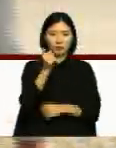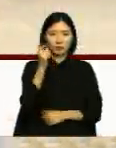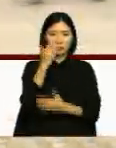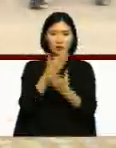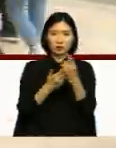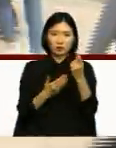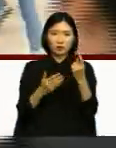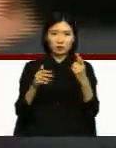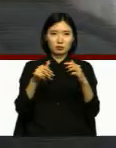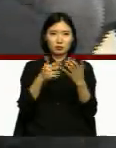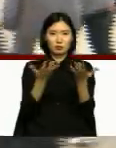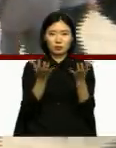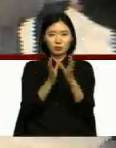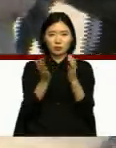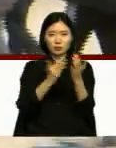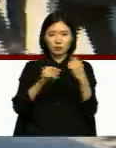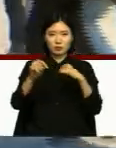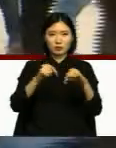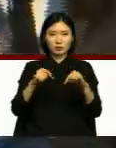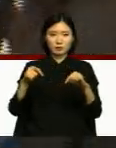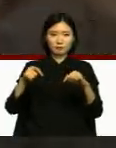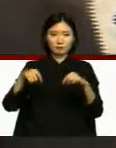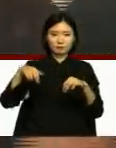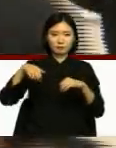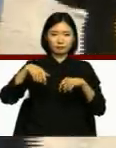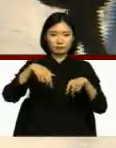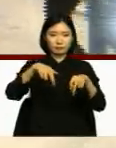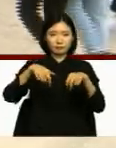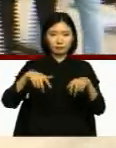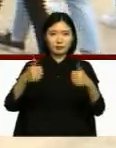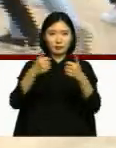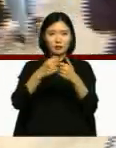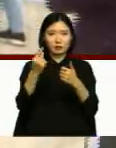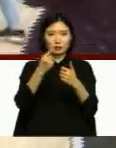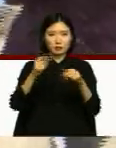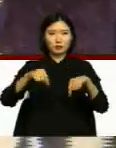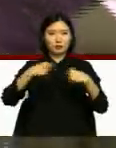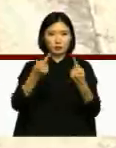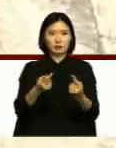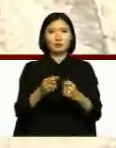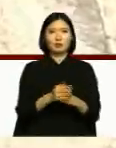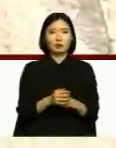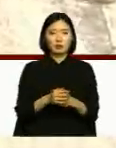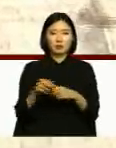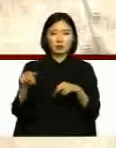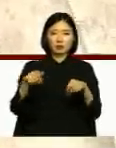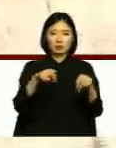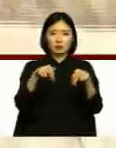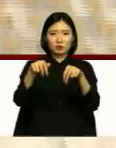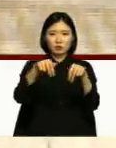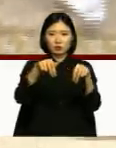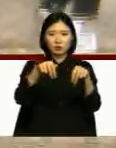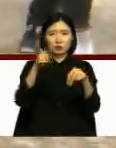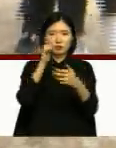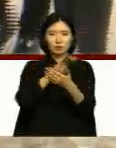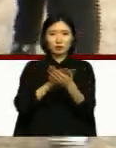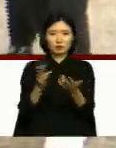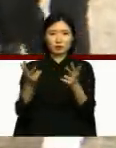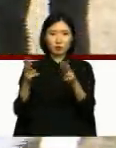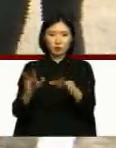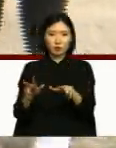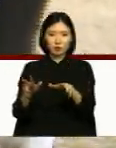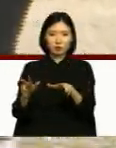통일연합 종교포럼이 공동 주관한 이날 걷기 대회는 천여 명이 참여한 가운데 열렸습니다. 걷기 코스는